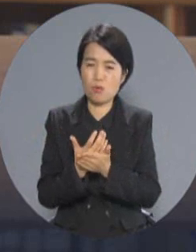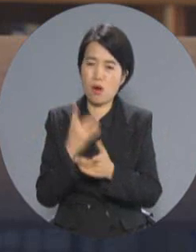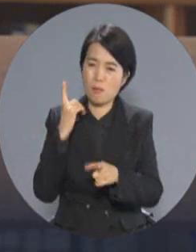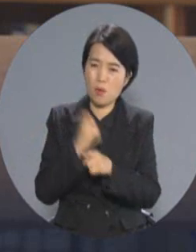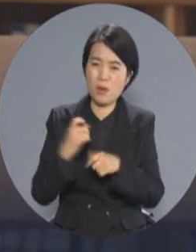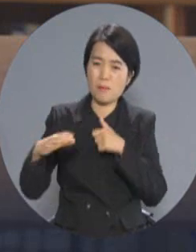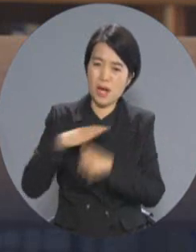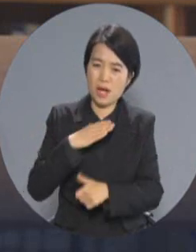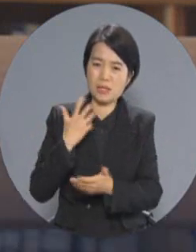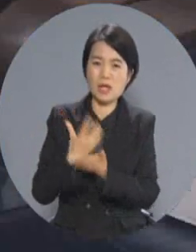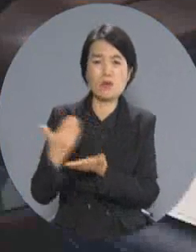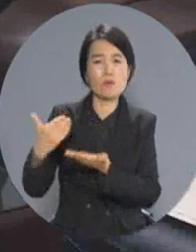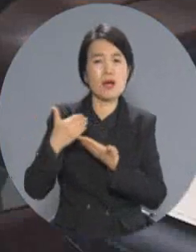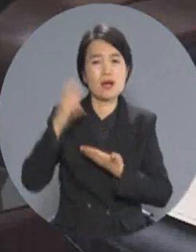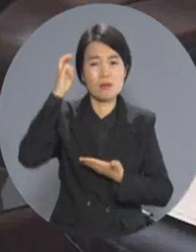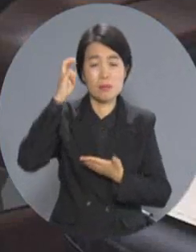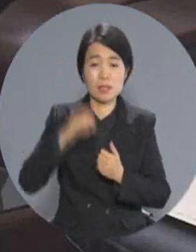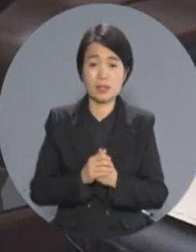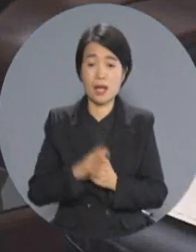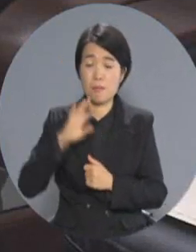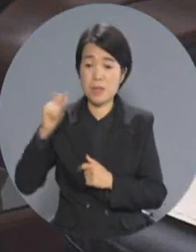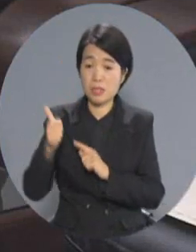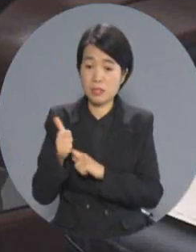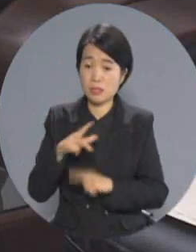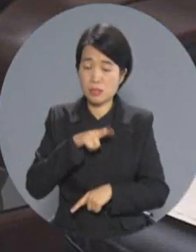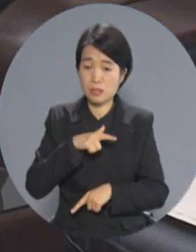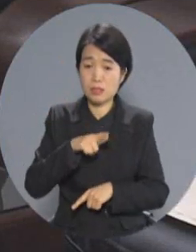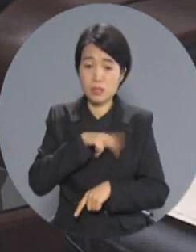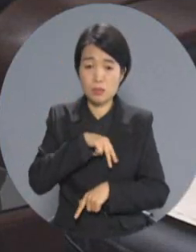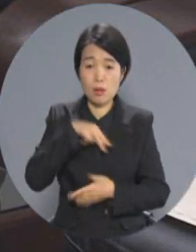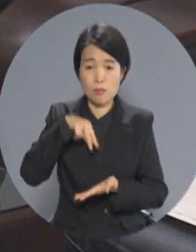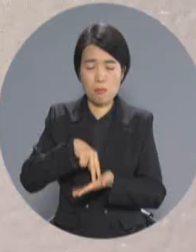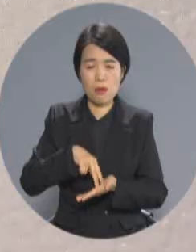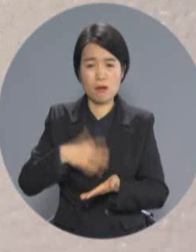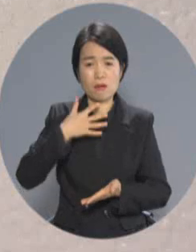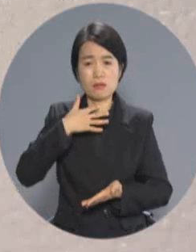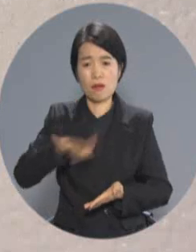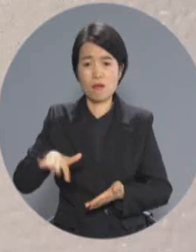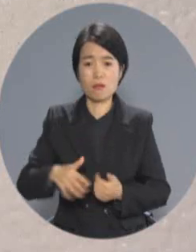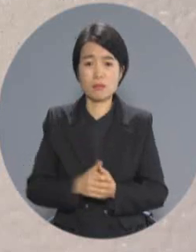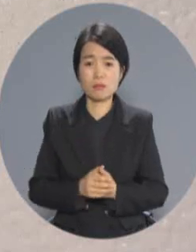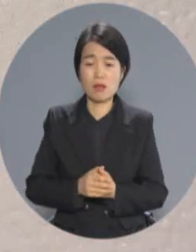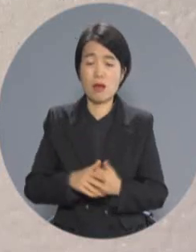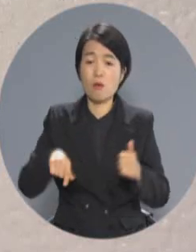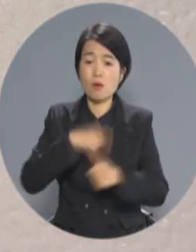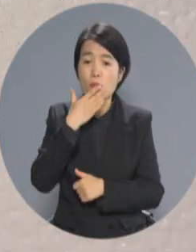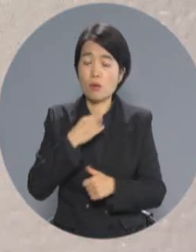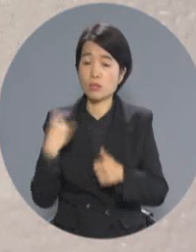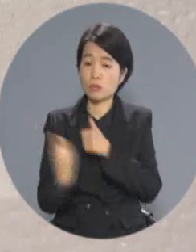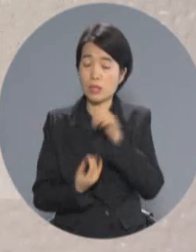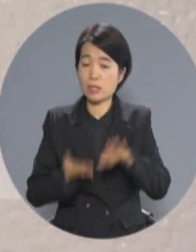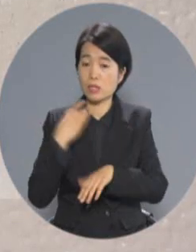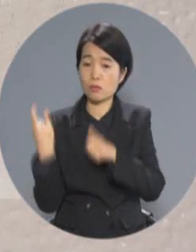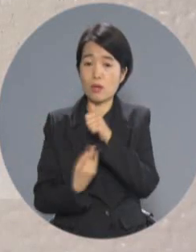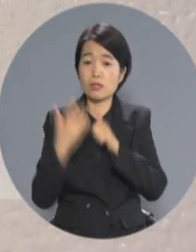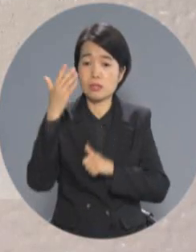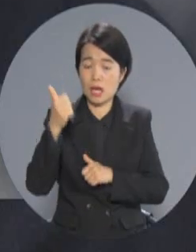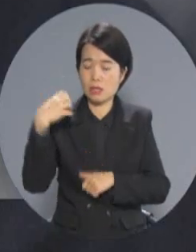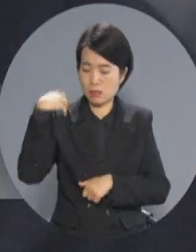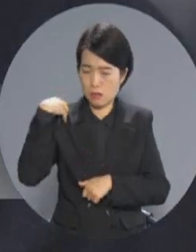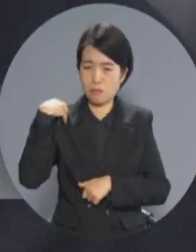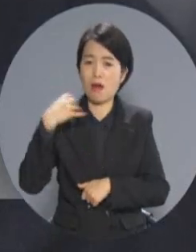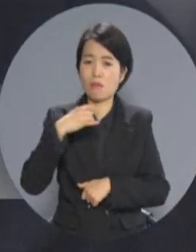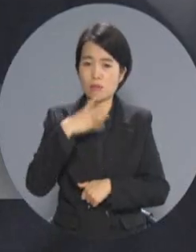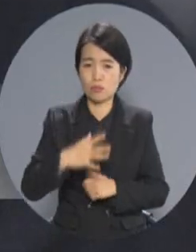다 요구한다고 보고 있습니다 민덕기 의원은 즉각 반박했습니다 환경복지위원회 상임위원장으로 의무를